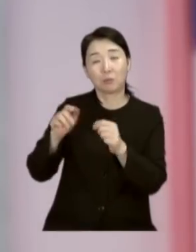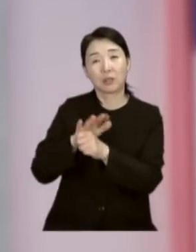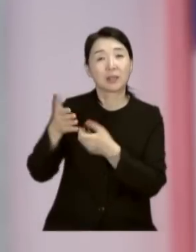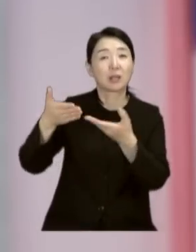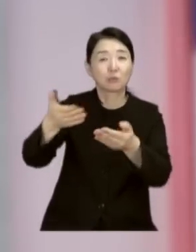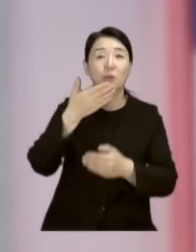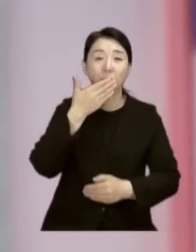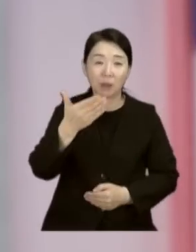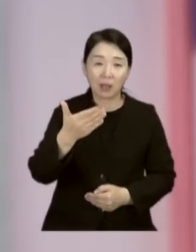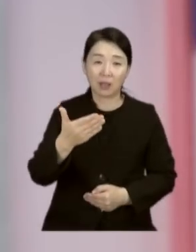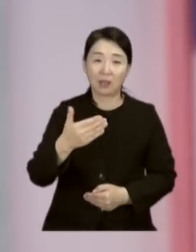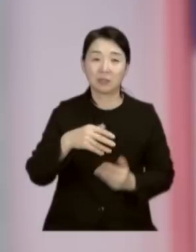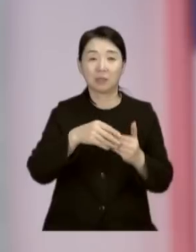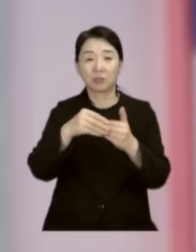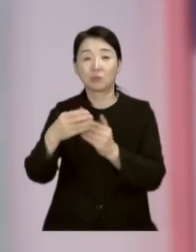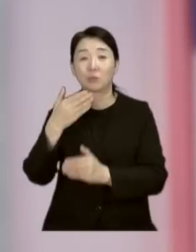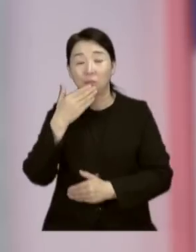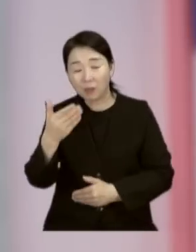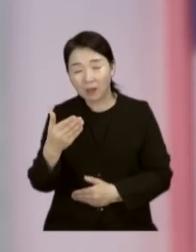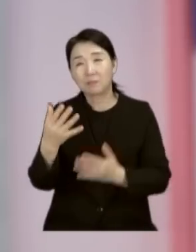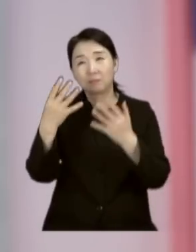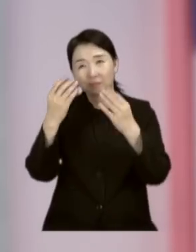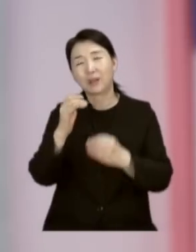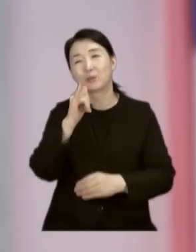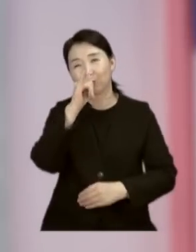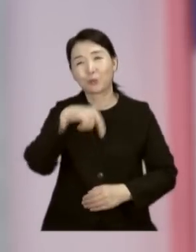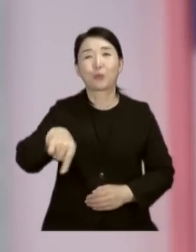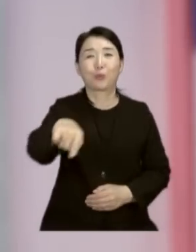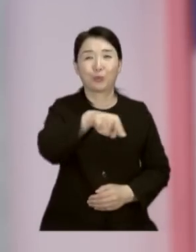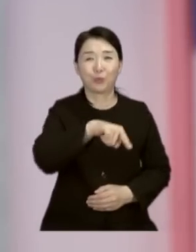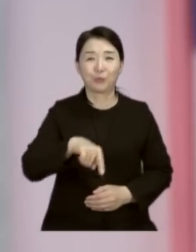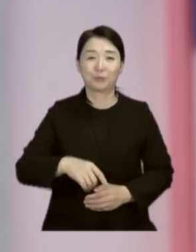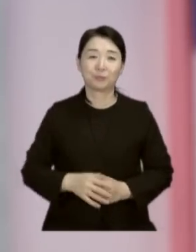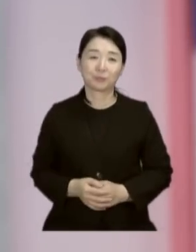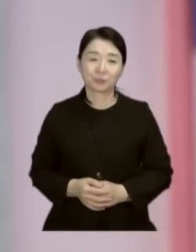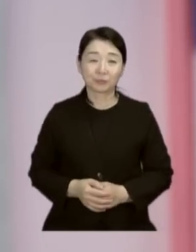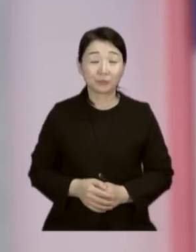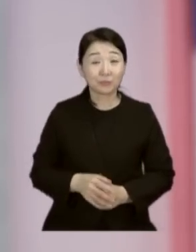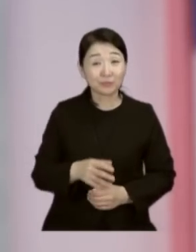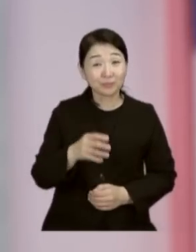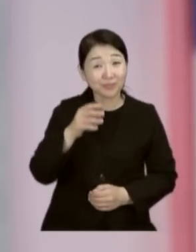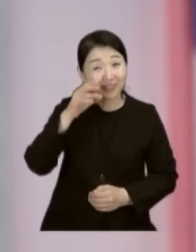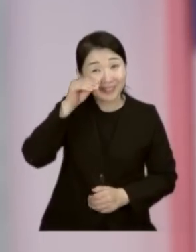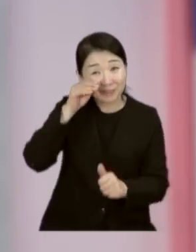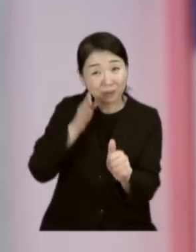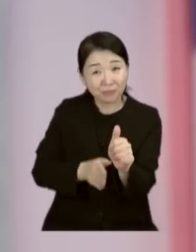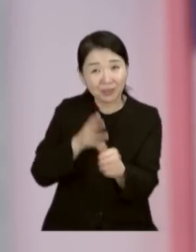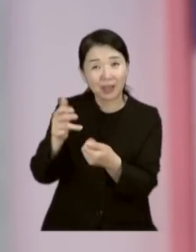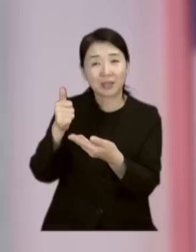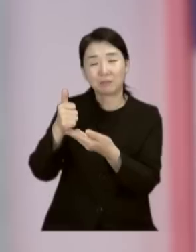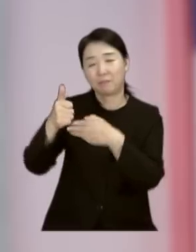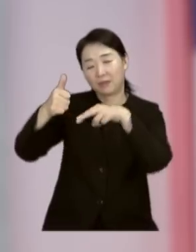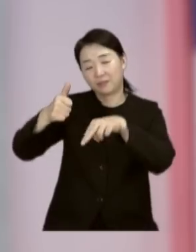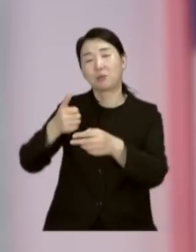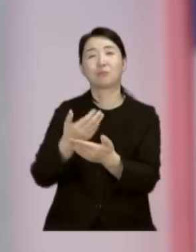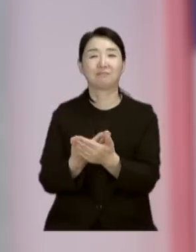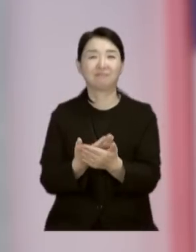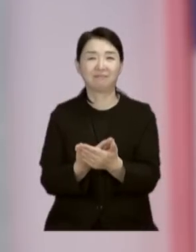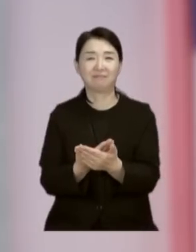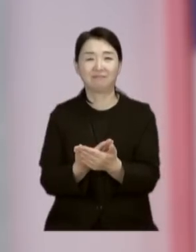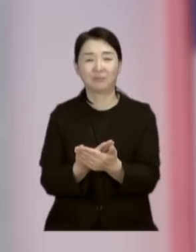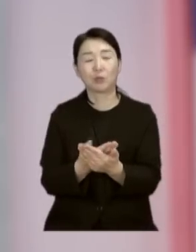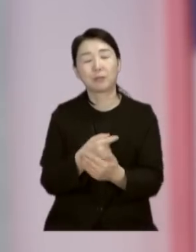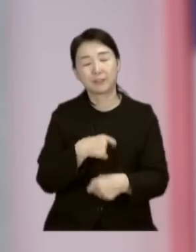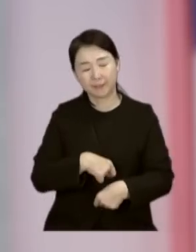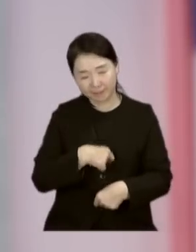많이 사랑받으실 거고 저보다 더 인도받으실 분들이 너무 많이 아멘, 계신데 아멘. 제발 하나님 앞에 이렇게 섰으면